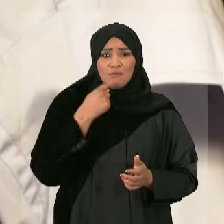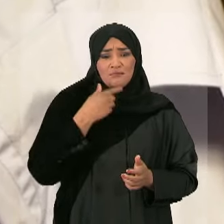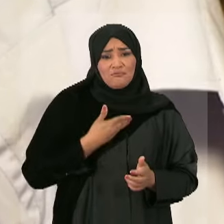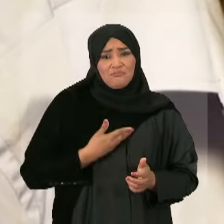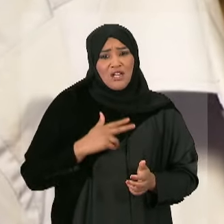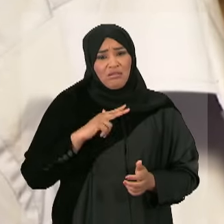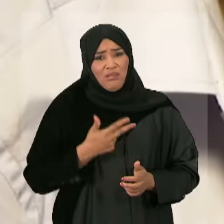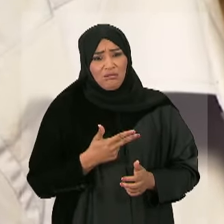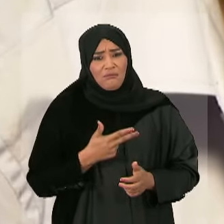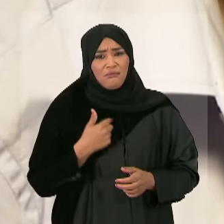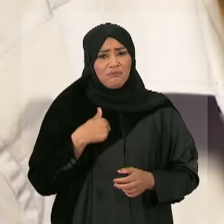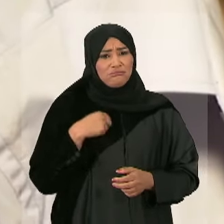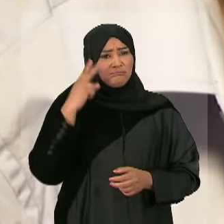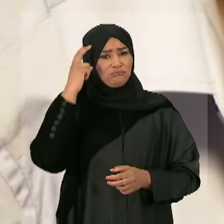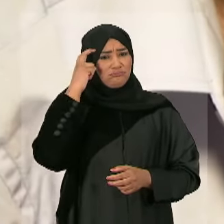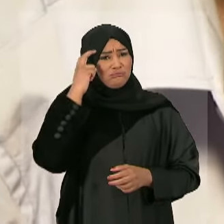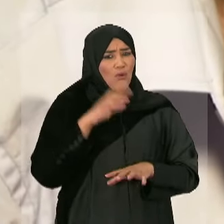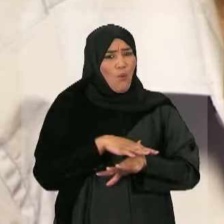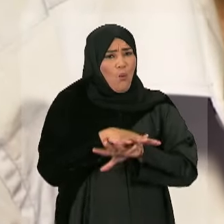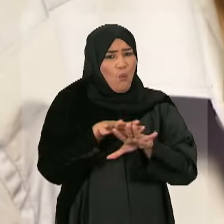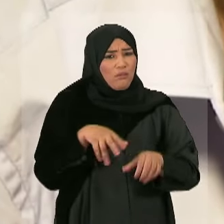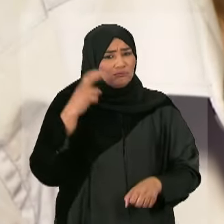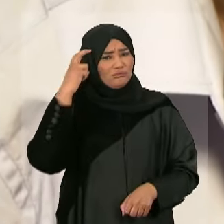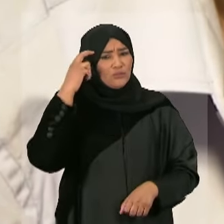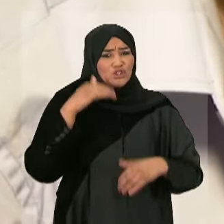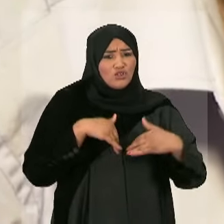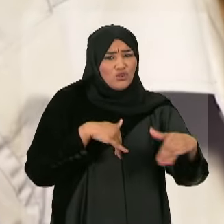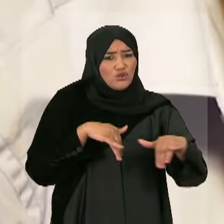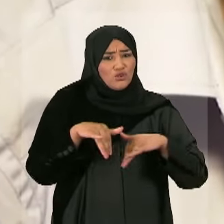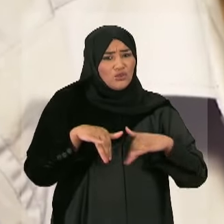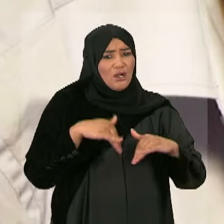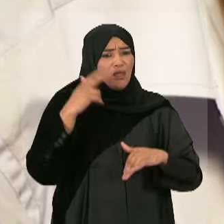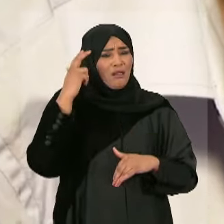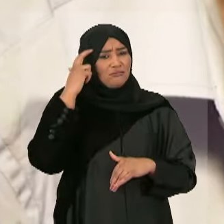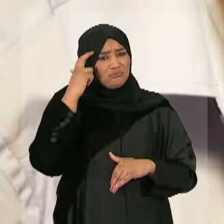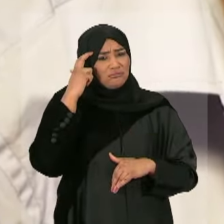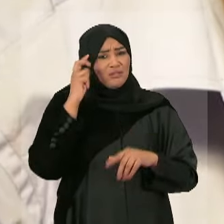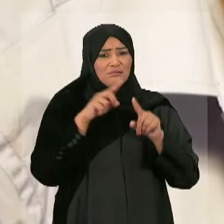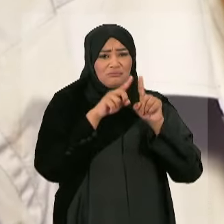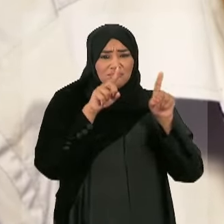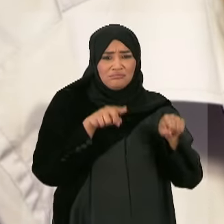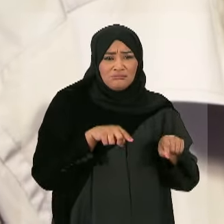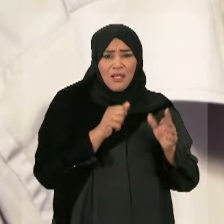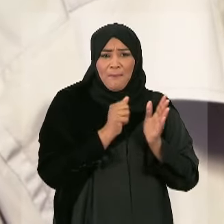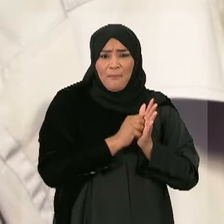وبتذكر كل هاي الأحداث. يعني أنا بتذكر صفوري بكل شوارعها، بكل حاراتها، بكل